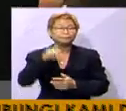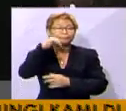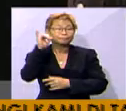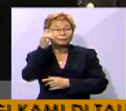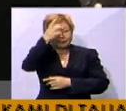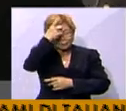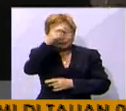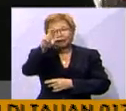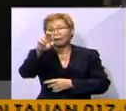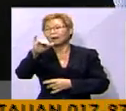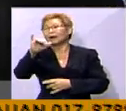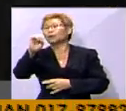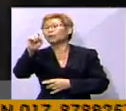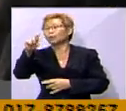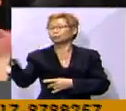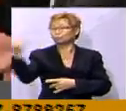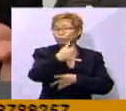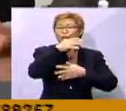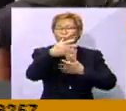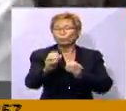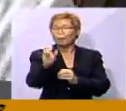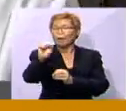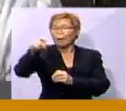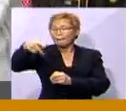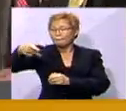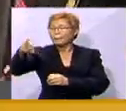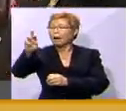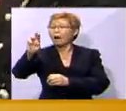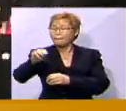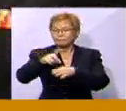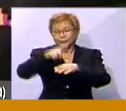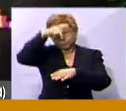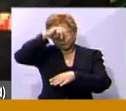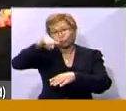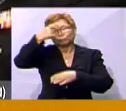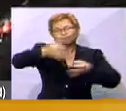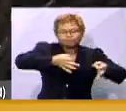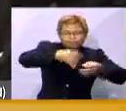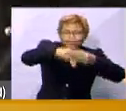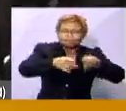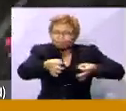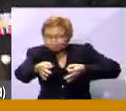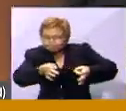Semalam, Datuk Sri Richard hadir di Ibu Pejabat SPRM di Putrajaya untuk memberi keterangan